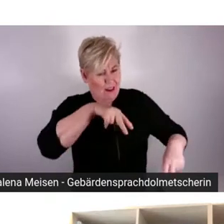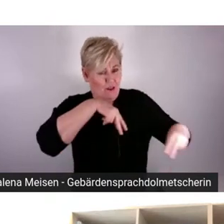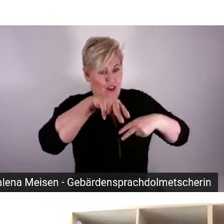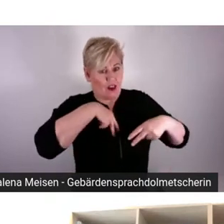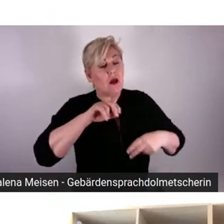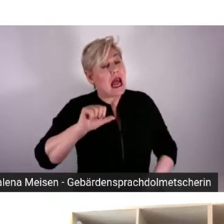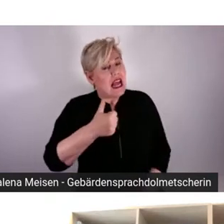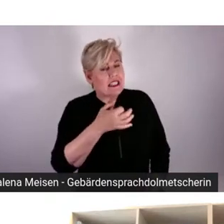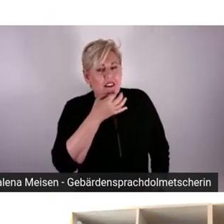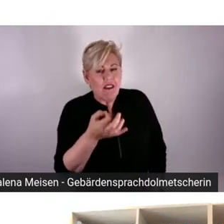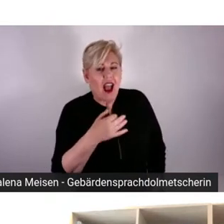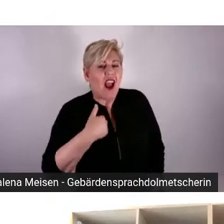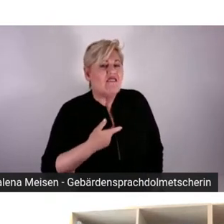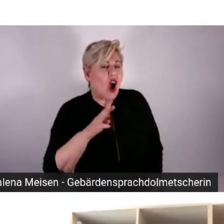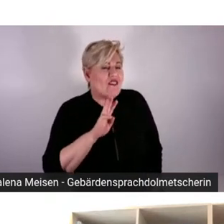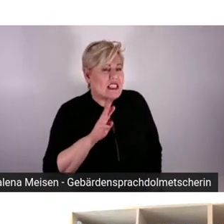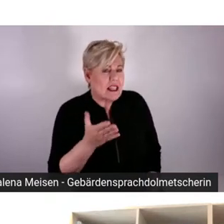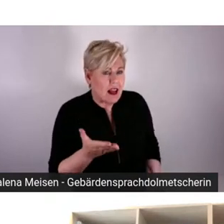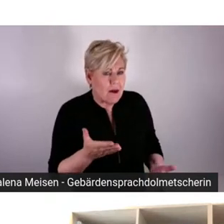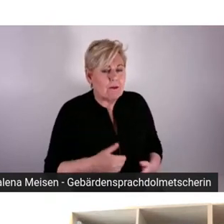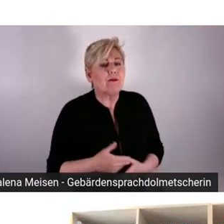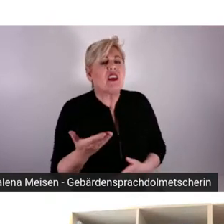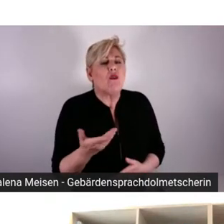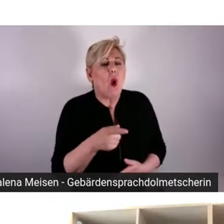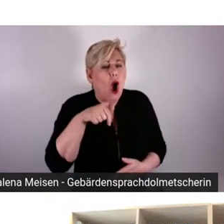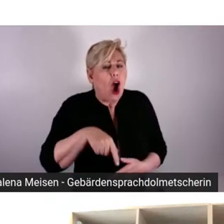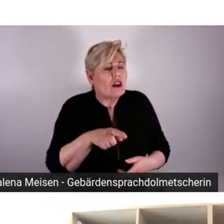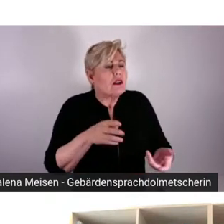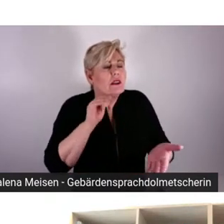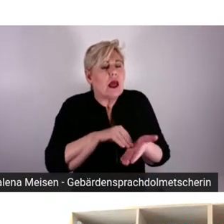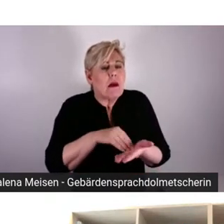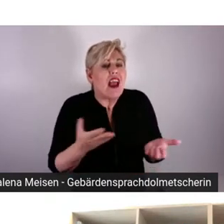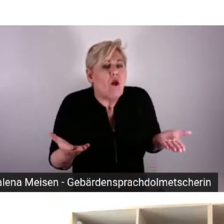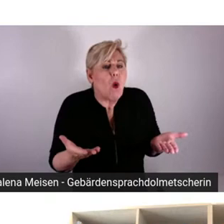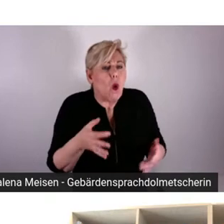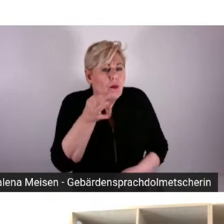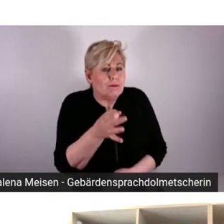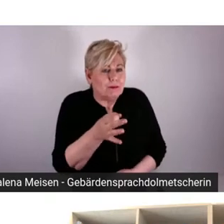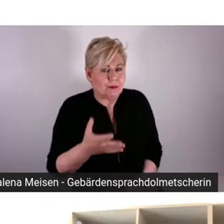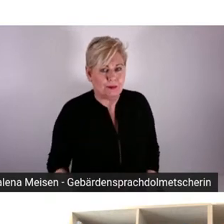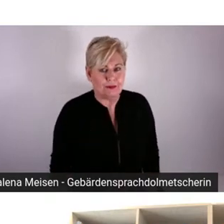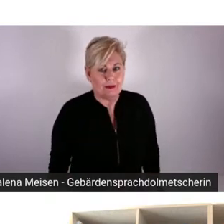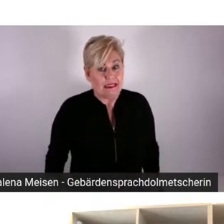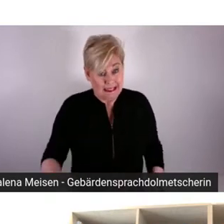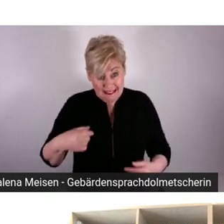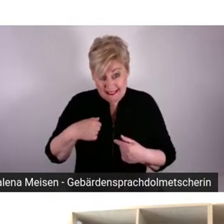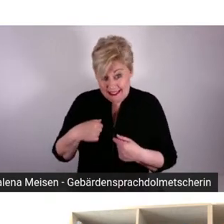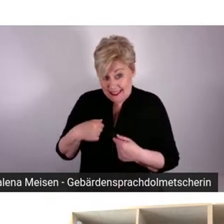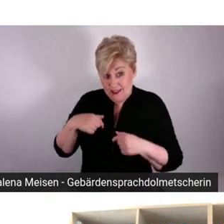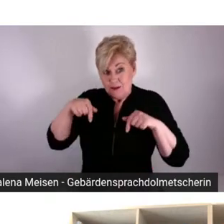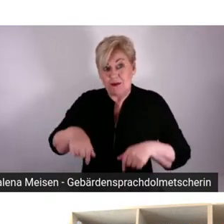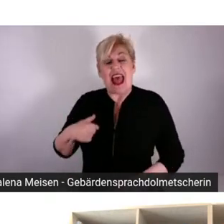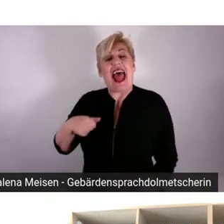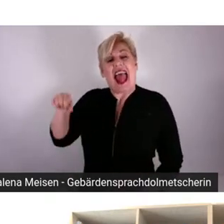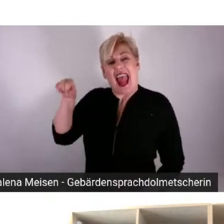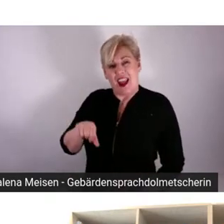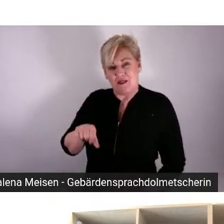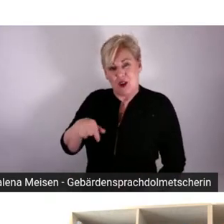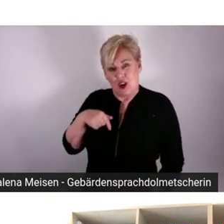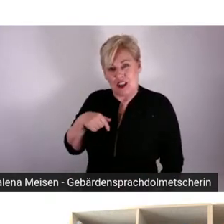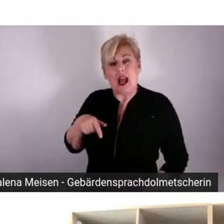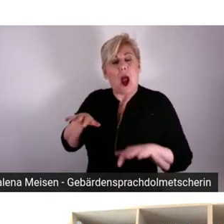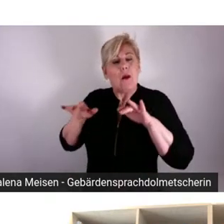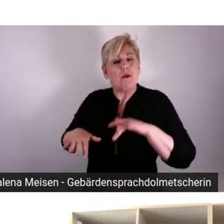erste Frage an Janine Wissler, von wo sind Sie uns denn heute zugeschaltet? Ich bin zugeschaltet aus Erfurt, aus dem